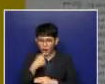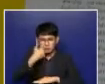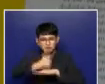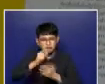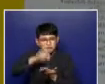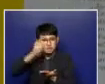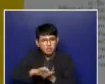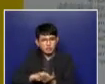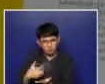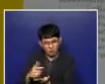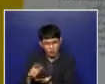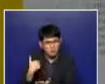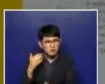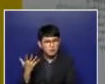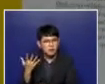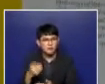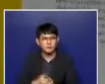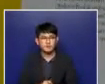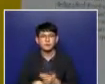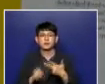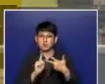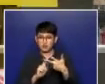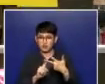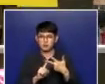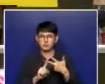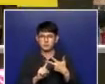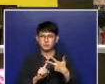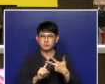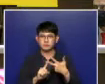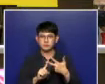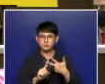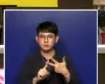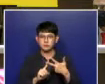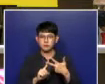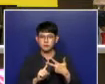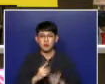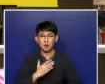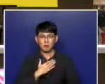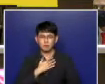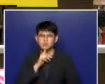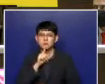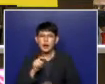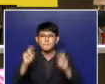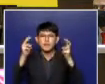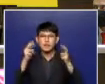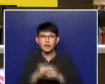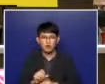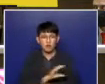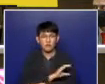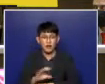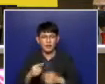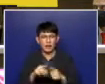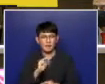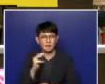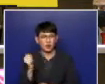ศอกทีนี้มันจะมีช่วงรอยต่อการเมืองอีกคุณสมัครสุนทรเวชเนี่ยเคยเป็นผู้ว่ากทมแล้ว